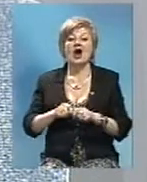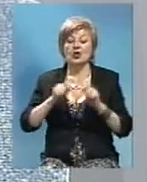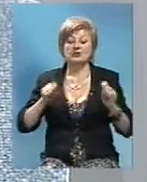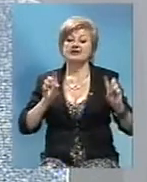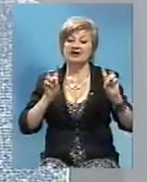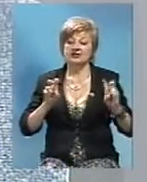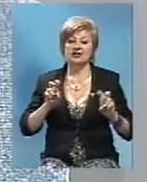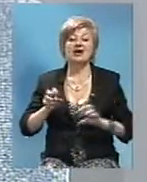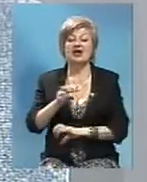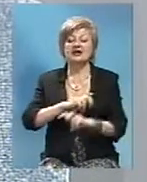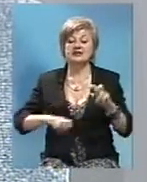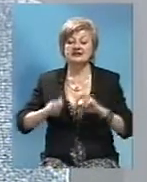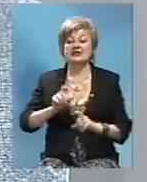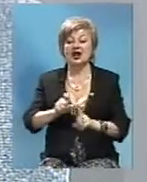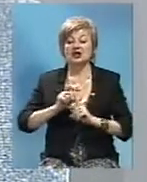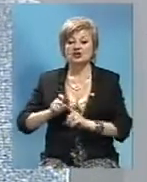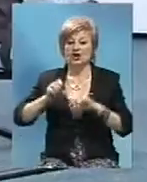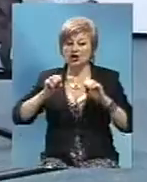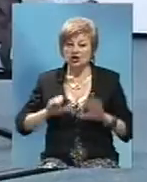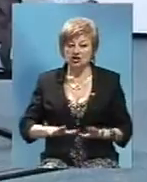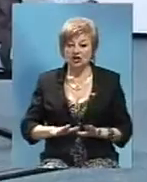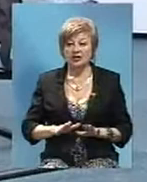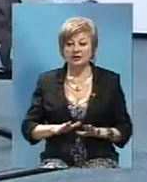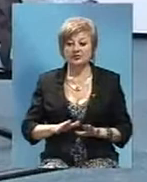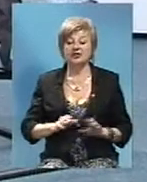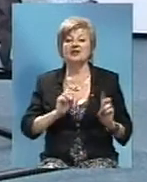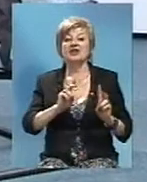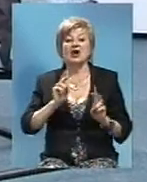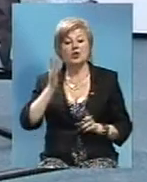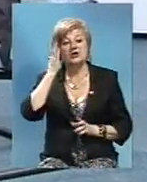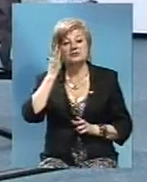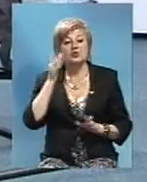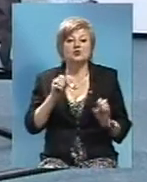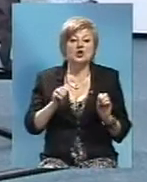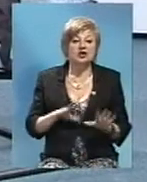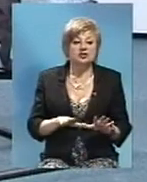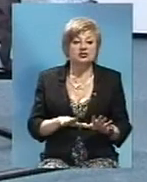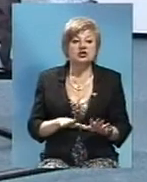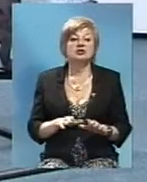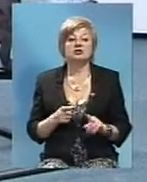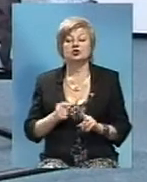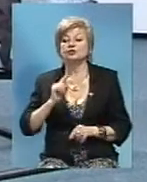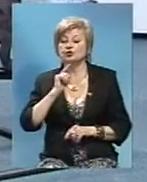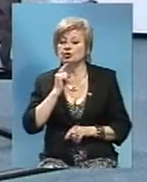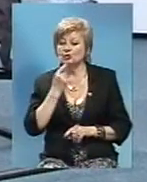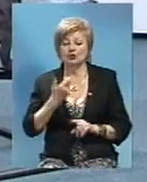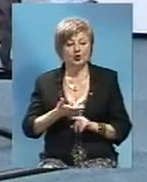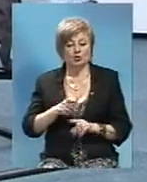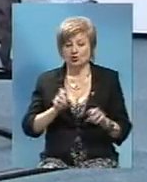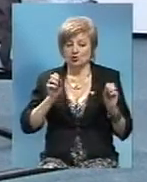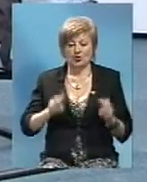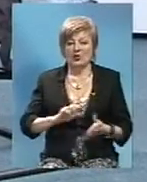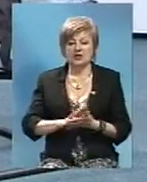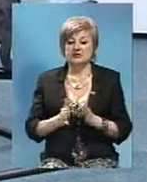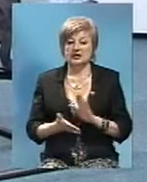тему, шукати це Соломонове рішення, шукати у який спосіб вирішувати достатньо складну і дуже небезпечну ситуацію